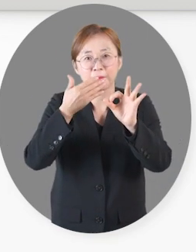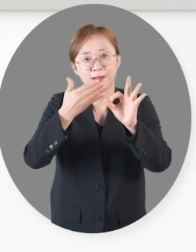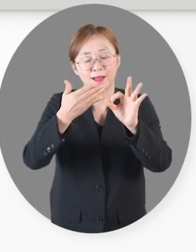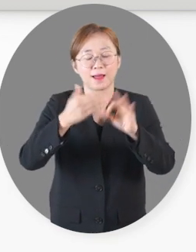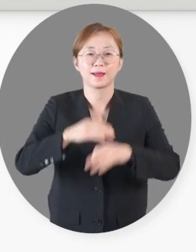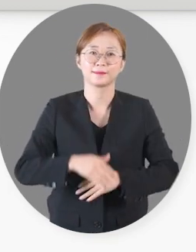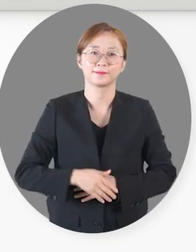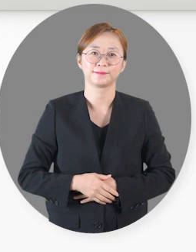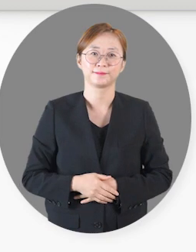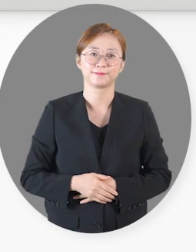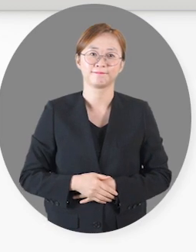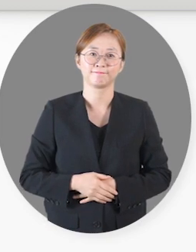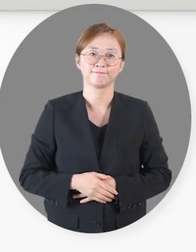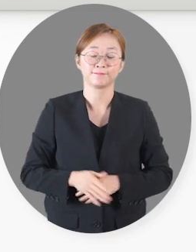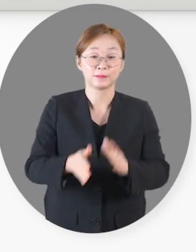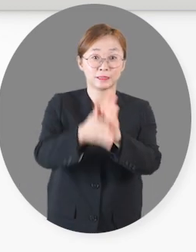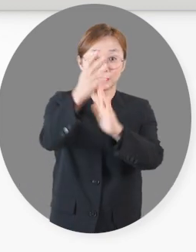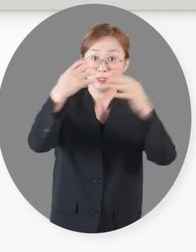있게 됐습니다.